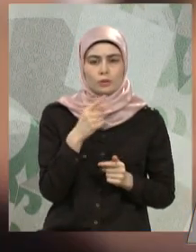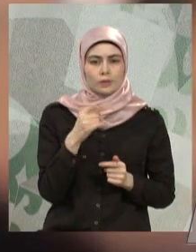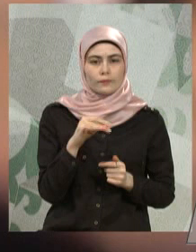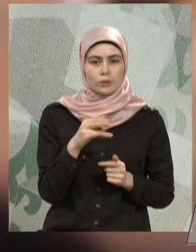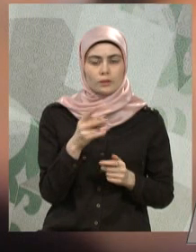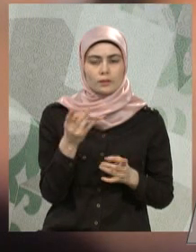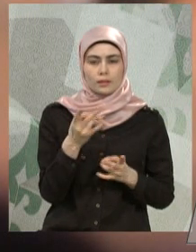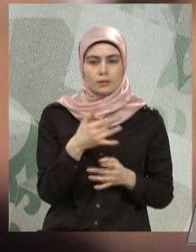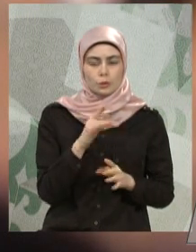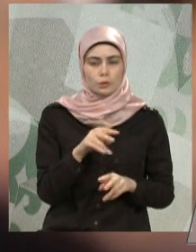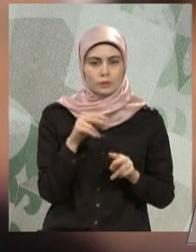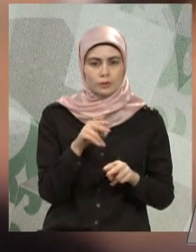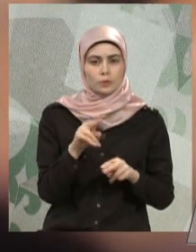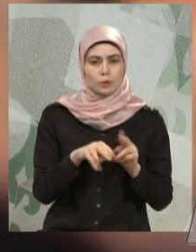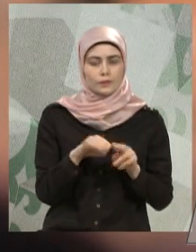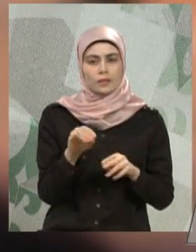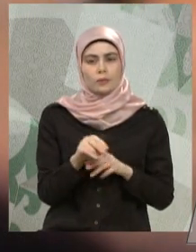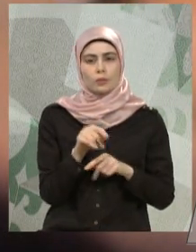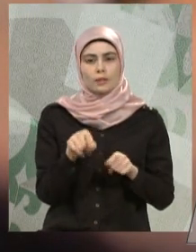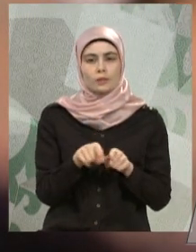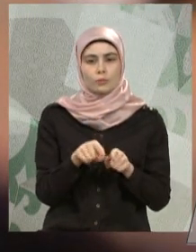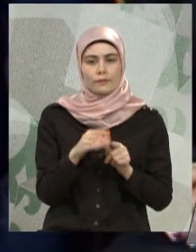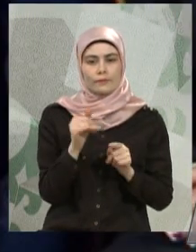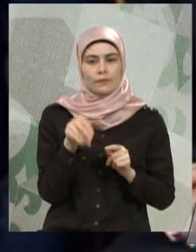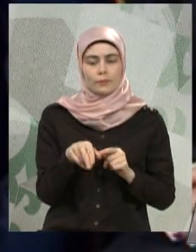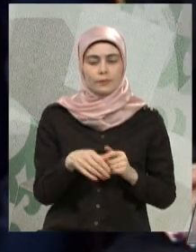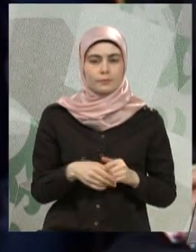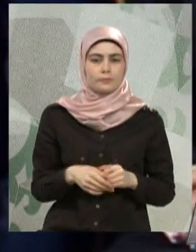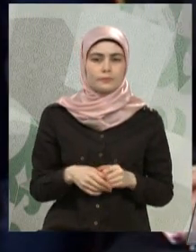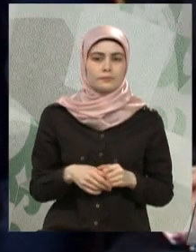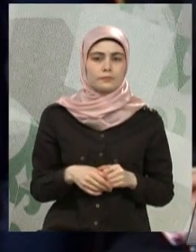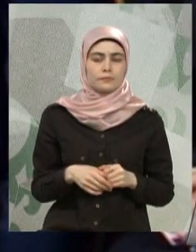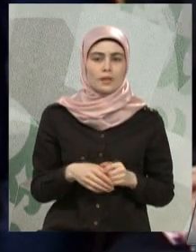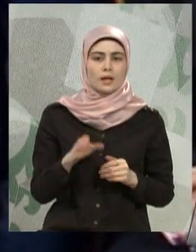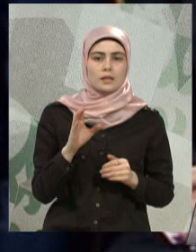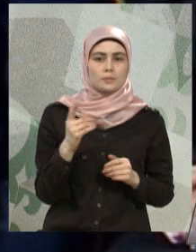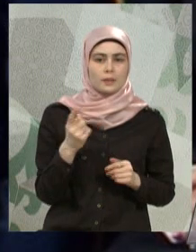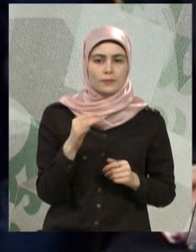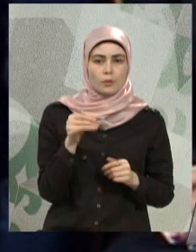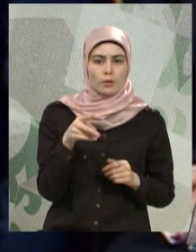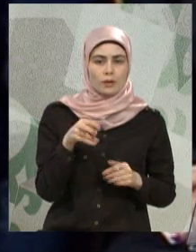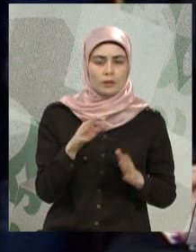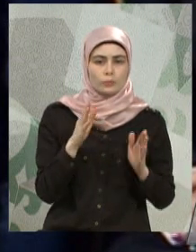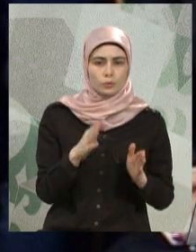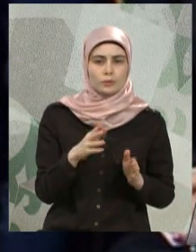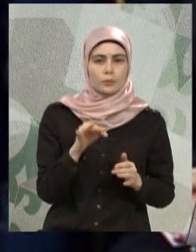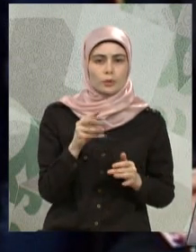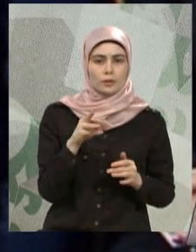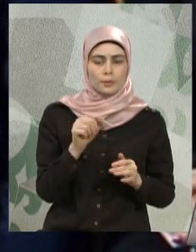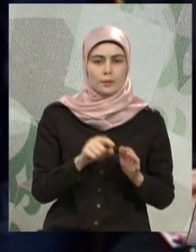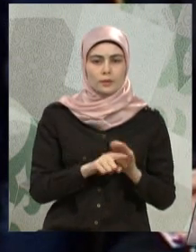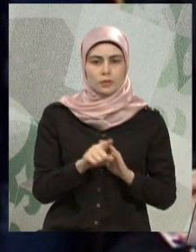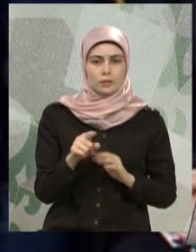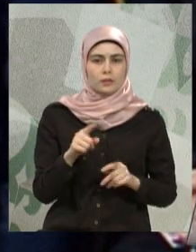оснащения, строительства и ремонта ФАПов. Также с 1 июля будут запущены программы модернизации первичного